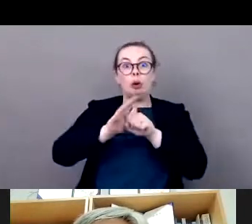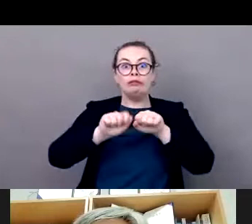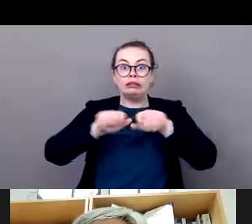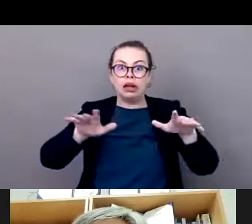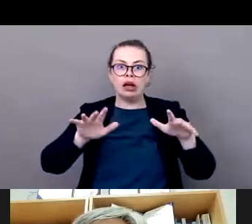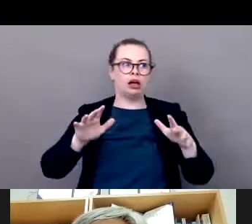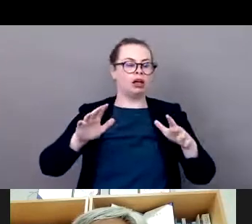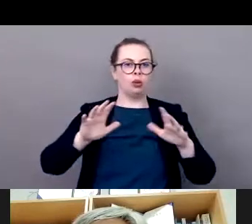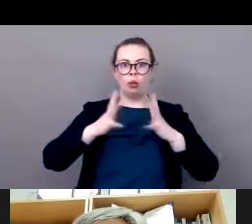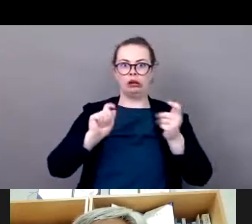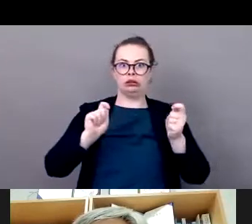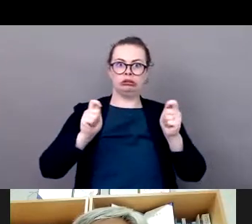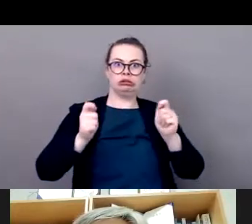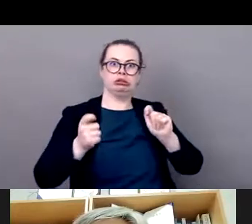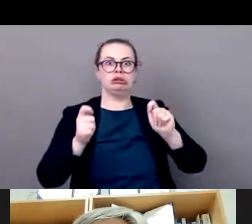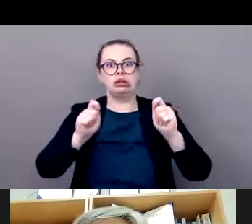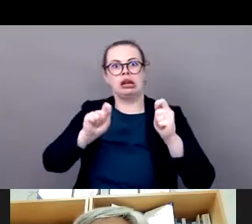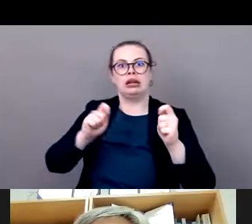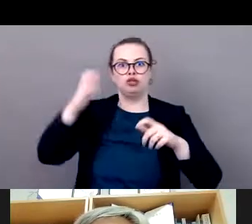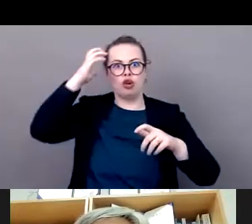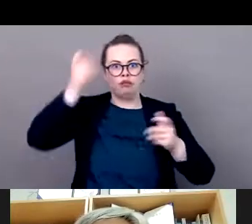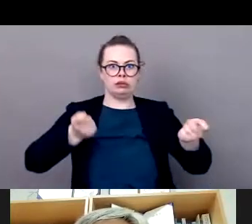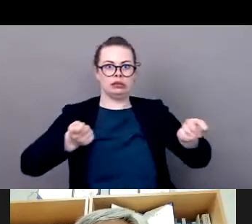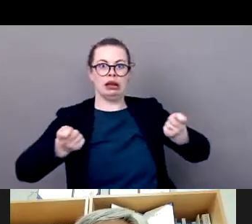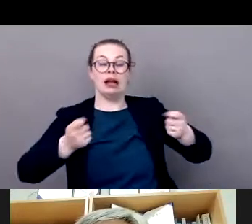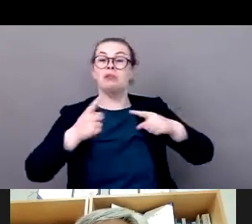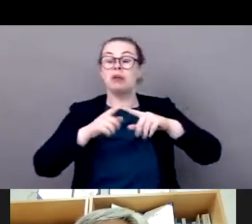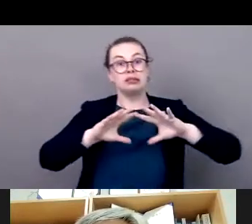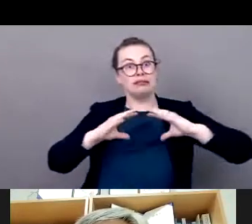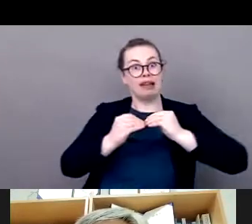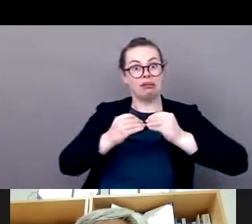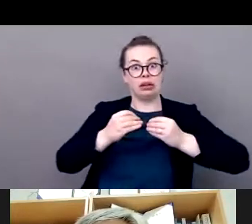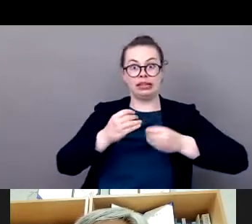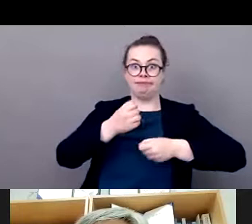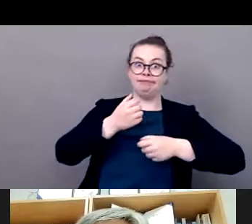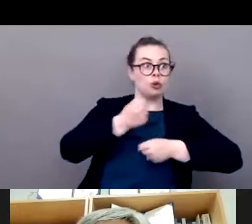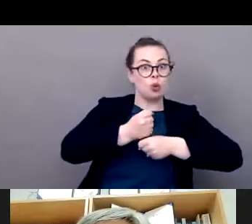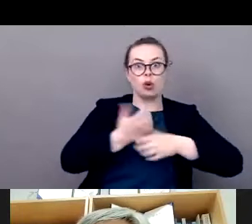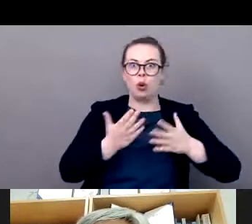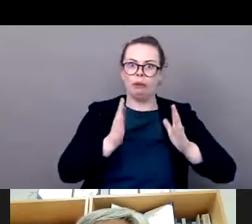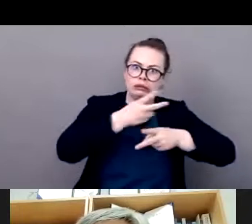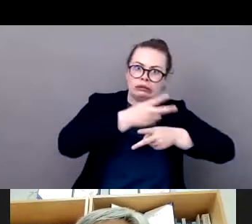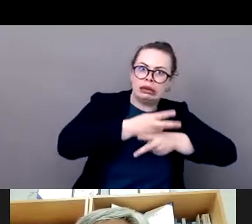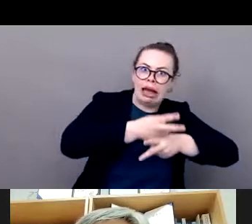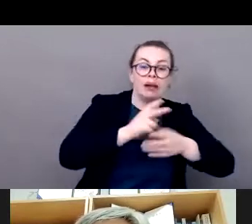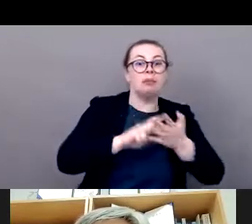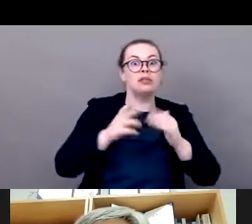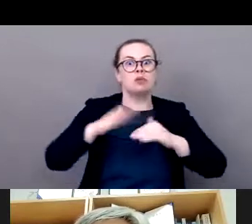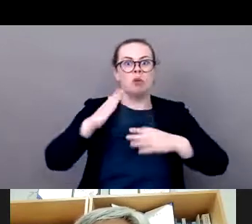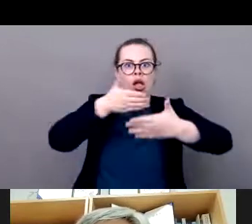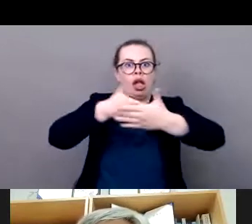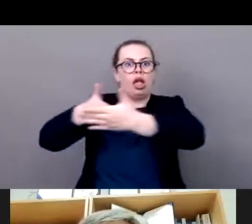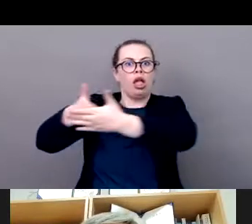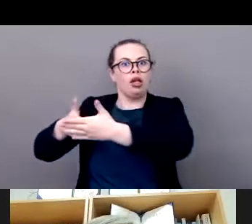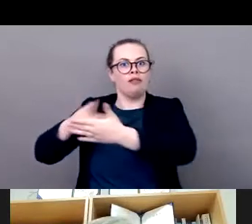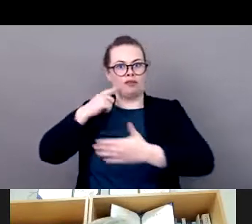sont apparues en raison des évolutions des rôles, pas des familles. Numéro